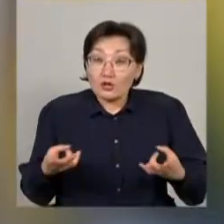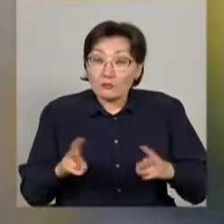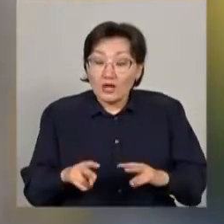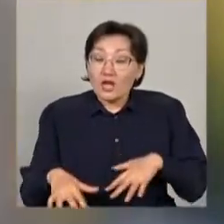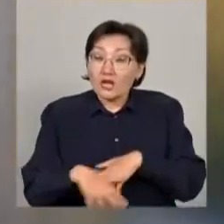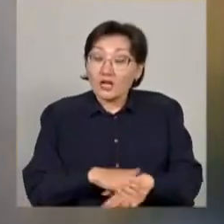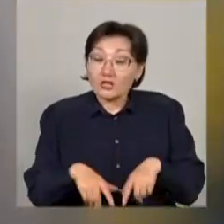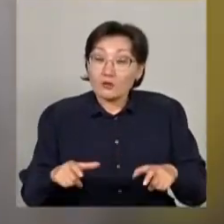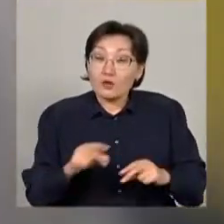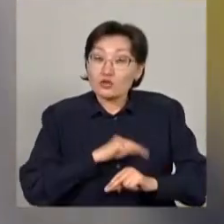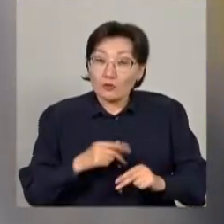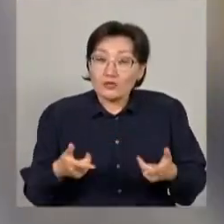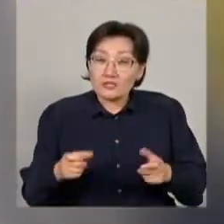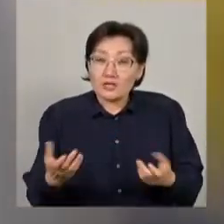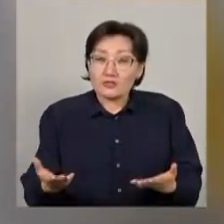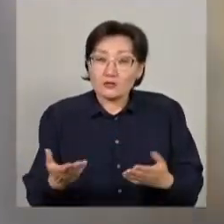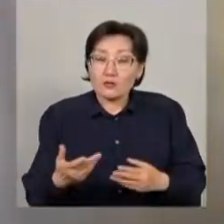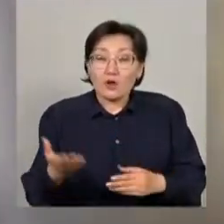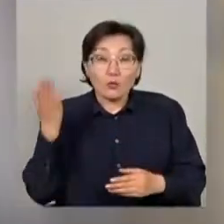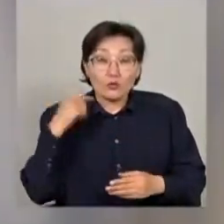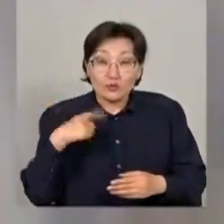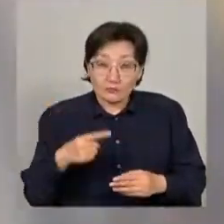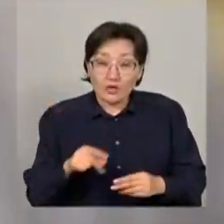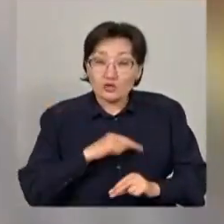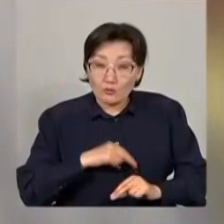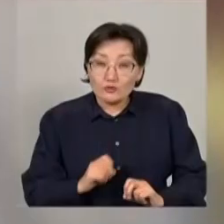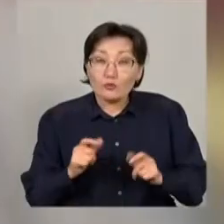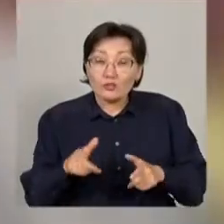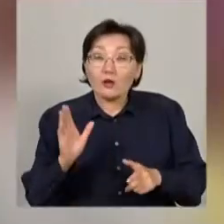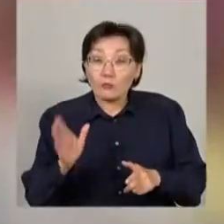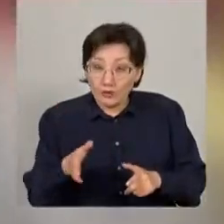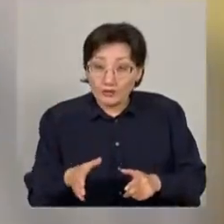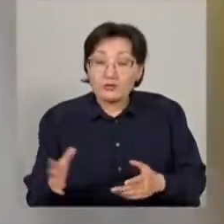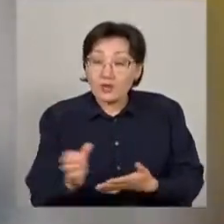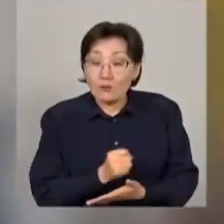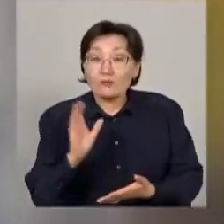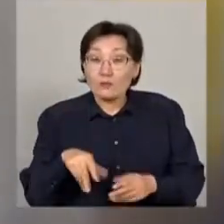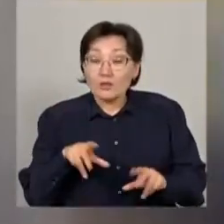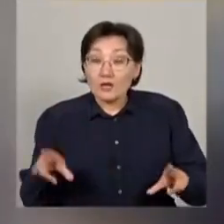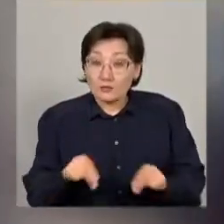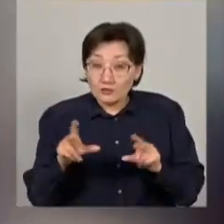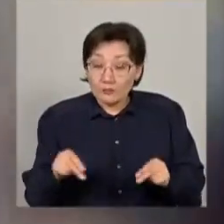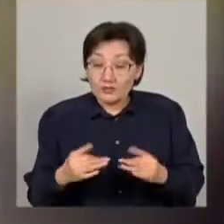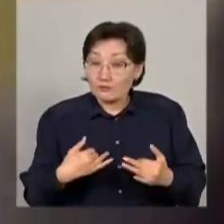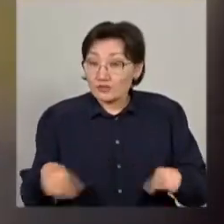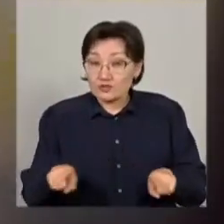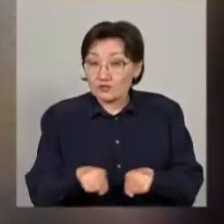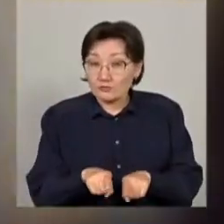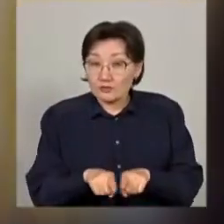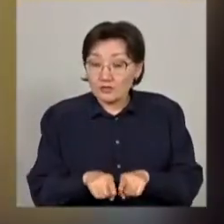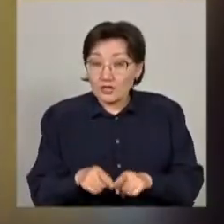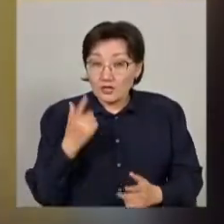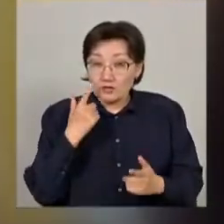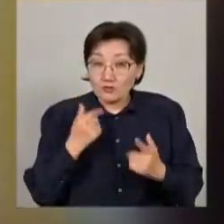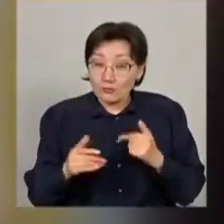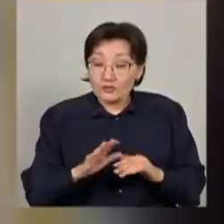халыққа жұмыс қайда балдарға өткенде айтты, аламыз жұмысқа, береміз, жұмыс тауып береміз деп. Мен осындай қазір жылап